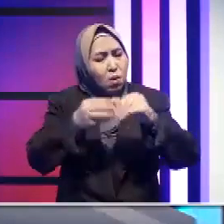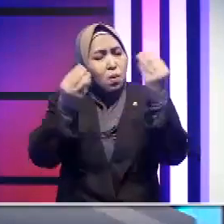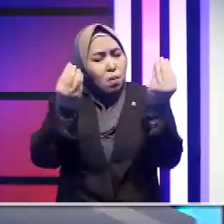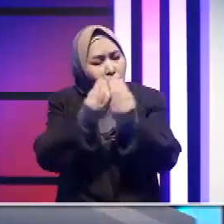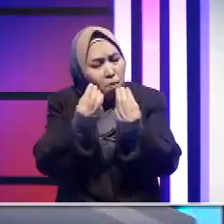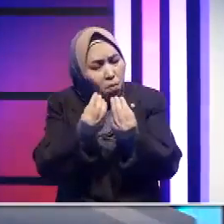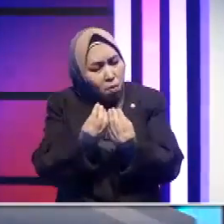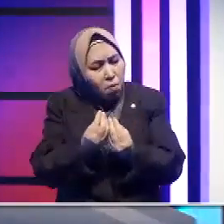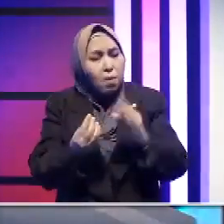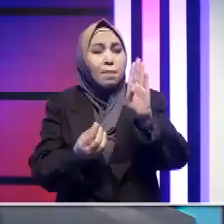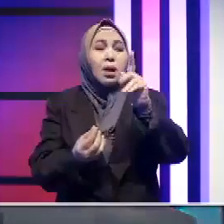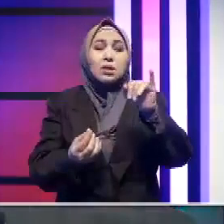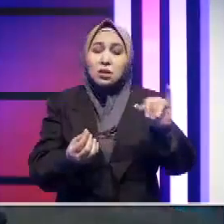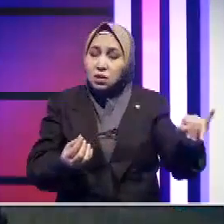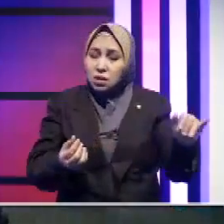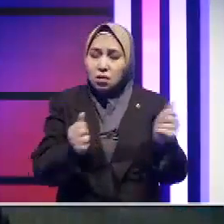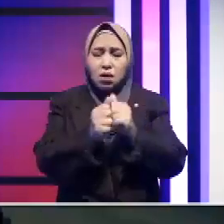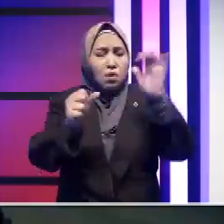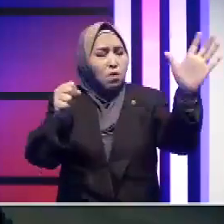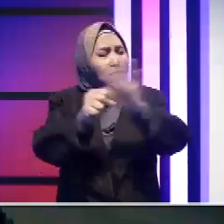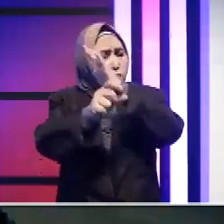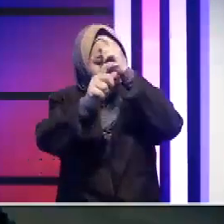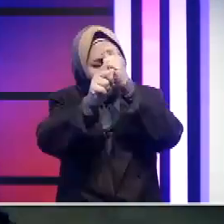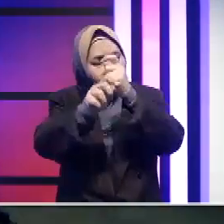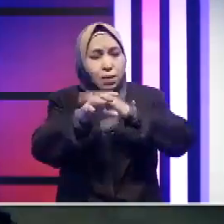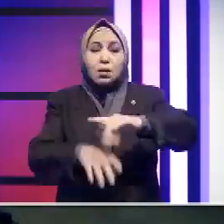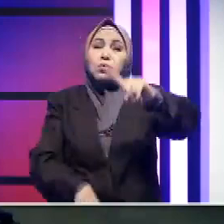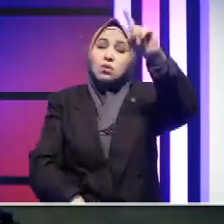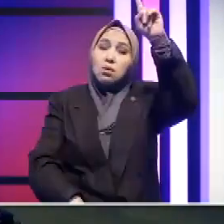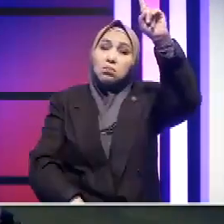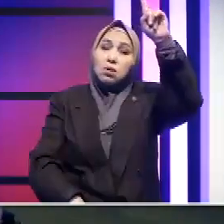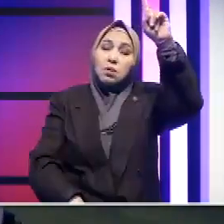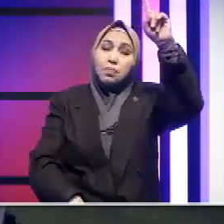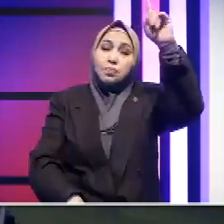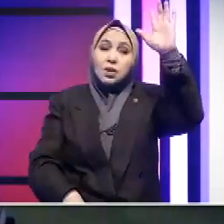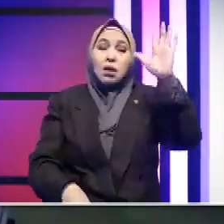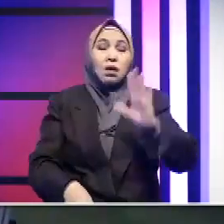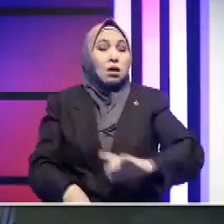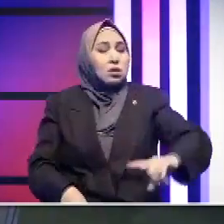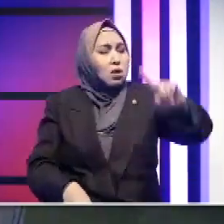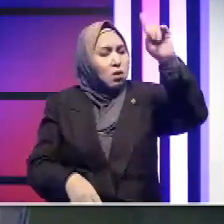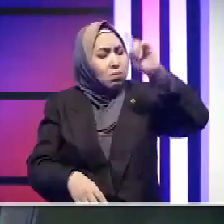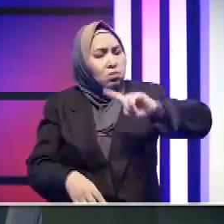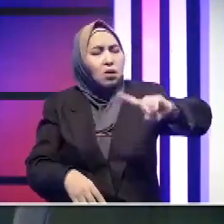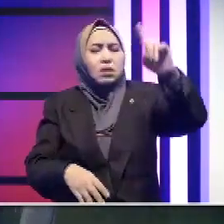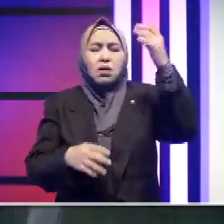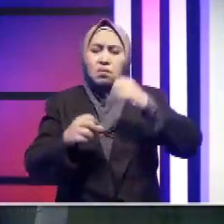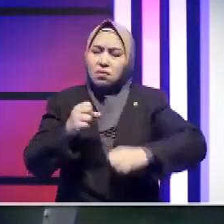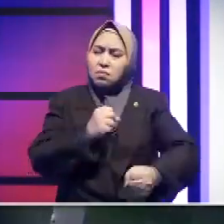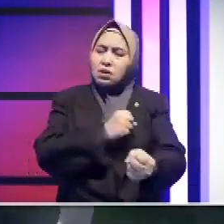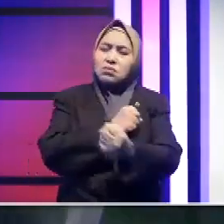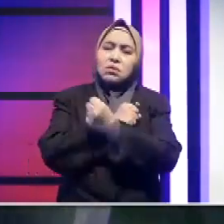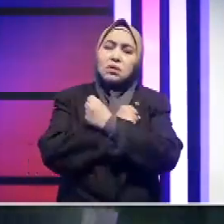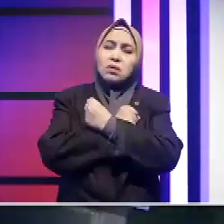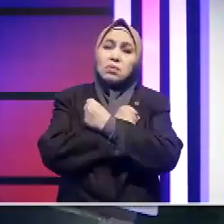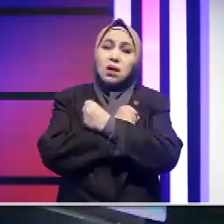Romadhon ini dengan penuh ketaqwaan kepadamu ya Allah ama Rohimin Allah ya Allah ya rohmanu ya